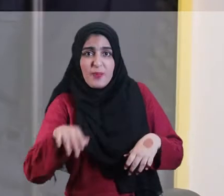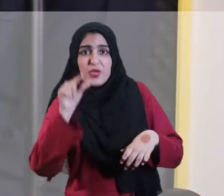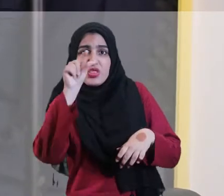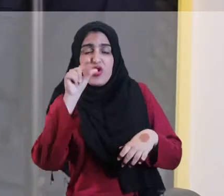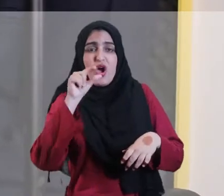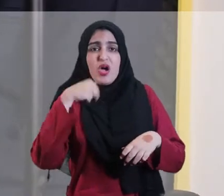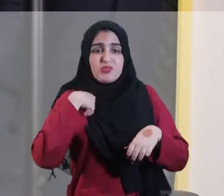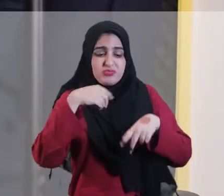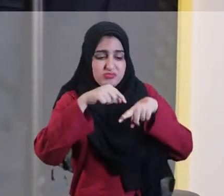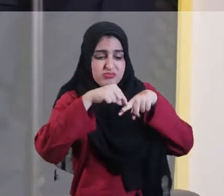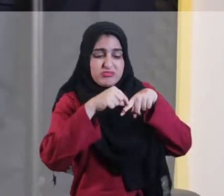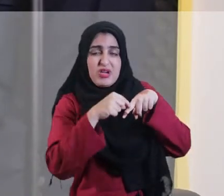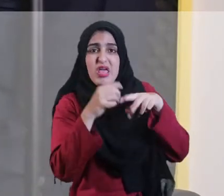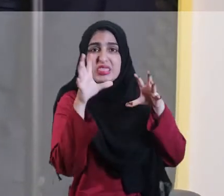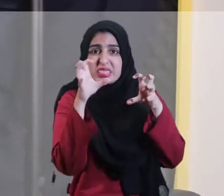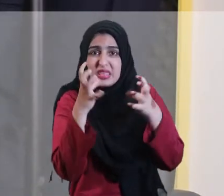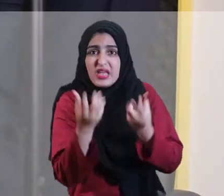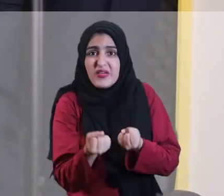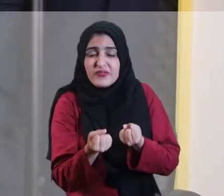है